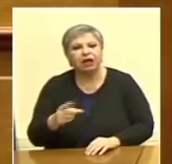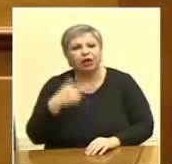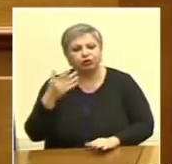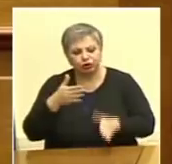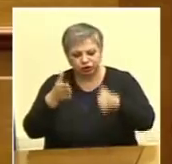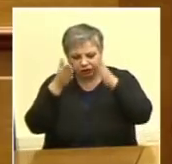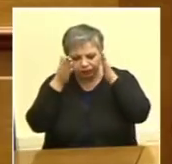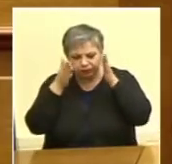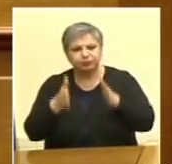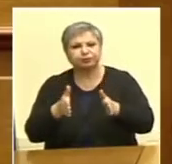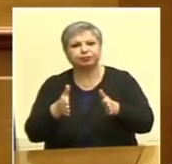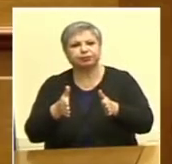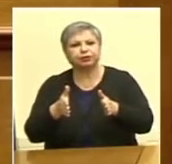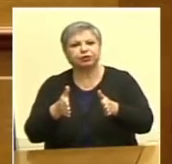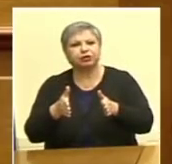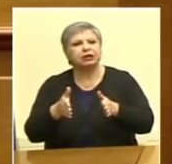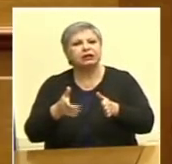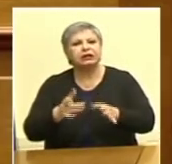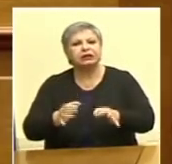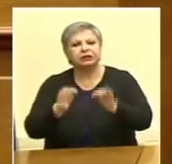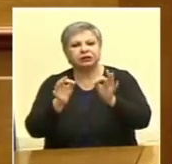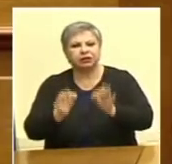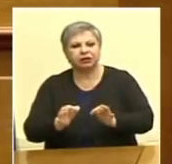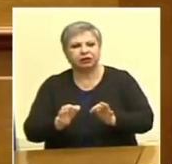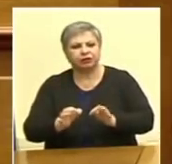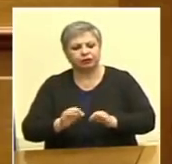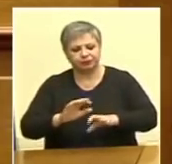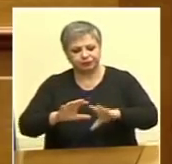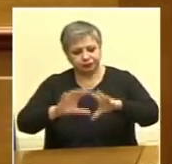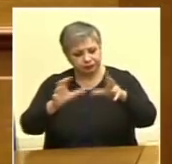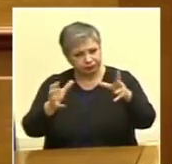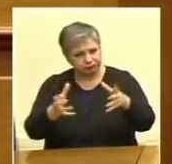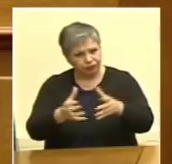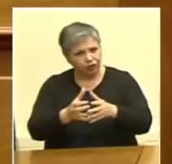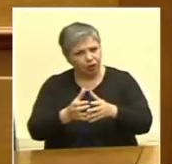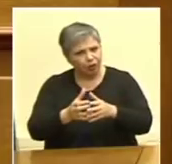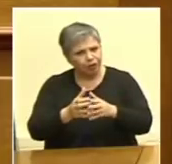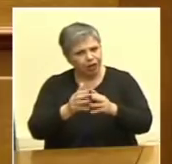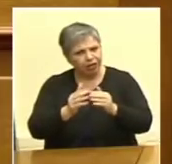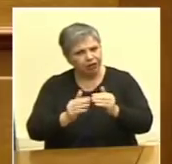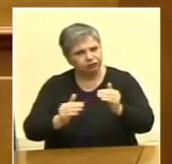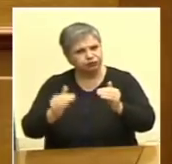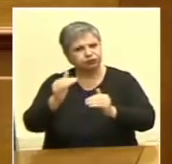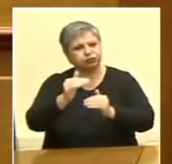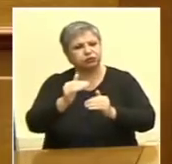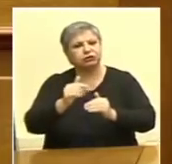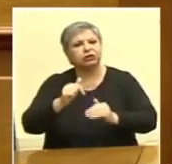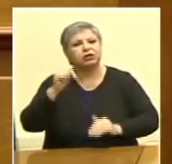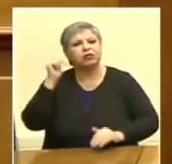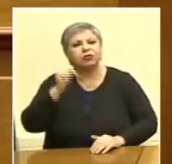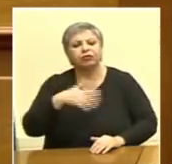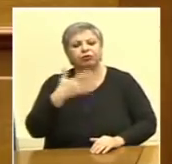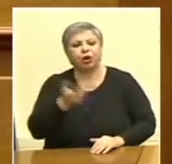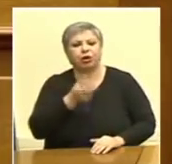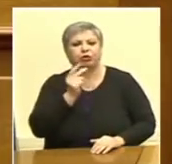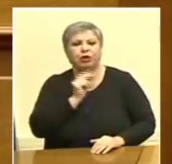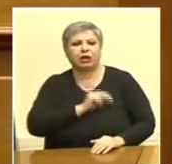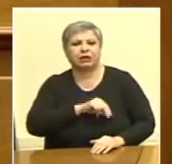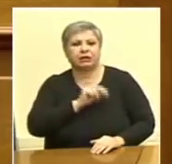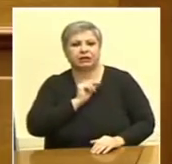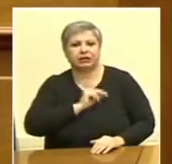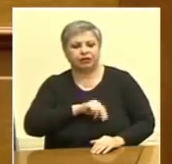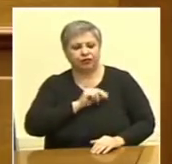συγκεντρωμένο σε μία ελίτ, σε κάποια κρατικοδίαιτα επιχειρηματικά συμφέροντα που έχουν μεγάλη ευθύνη για τη